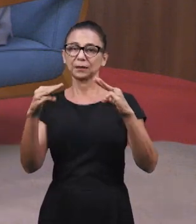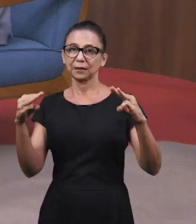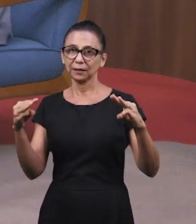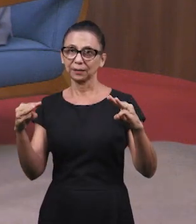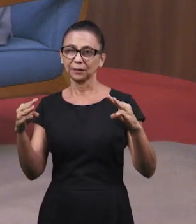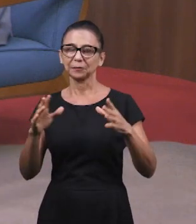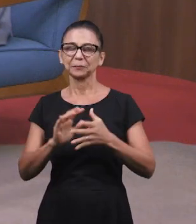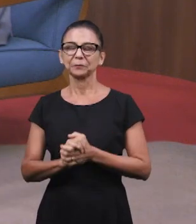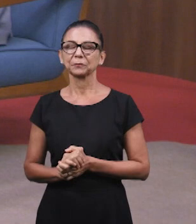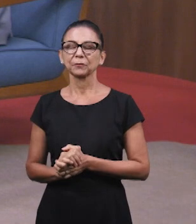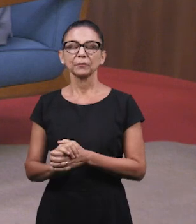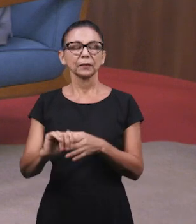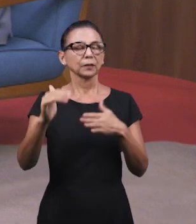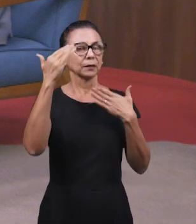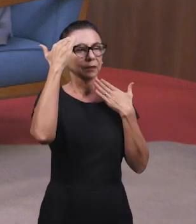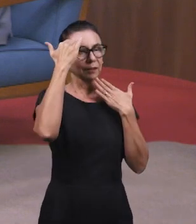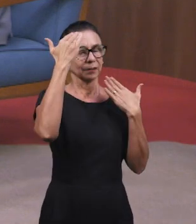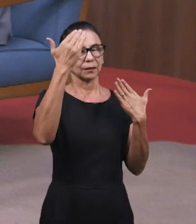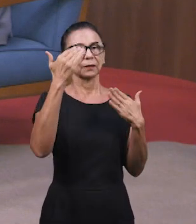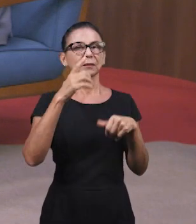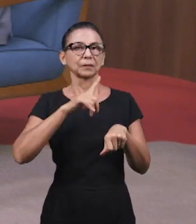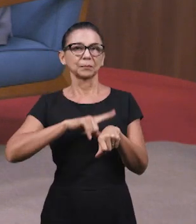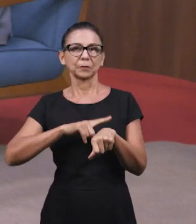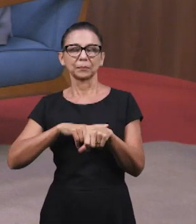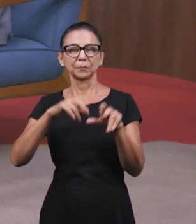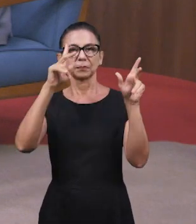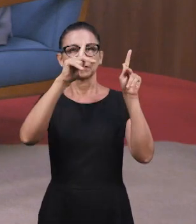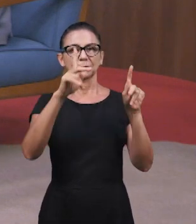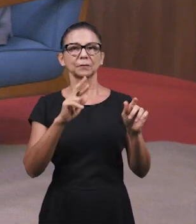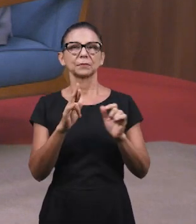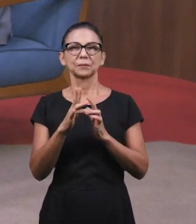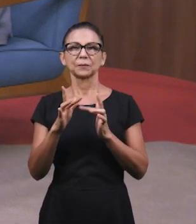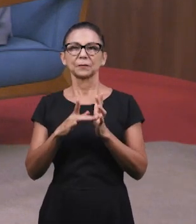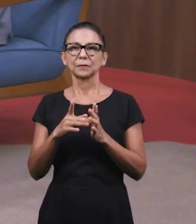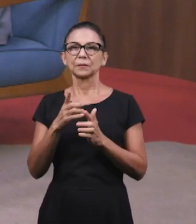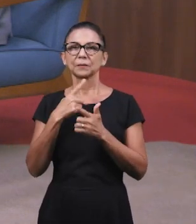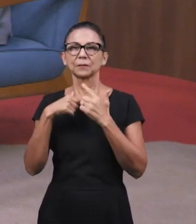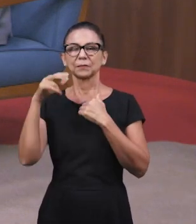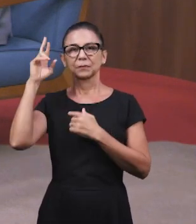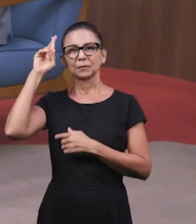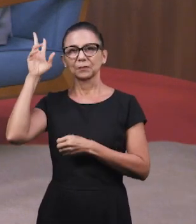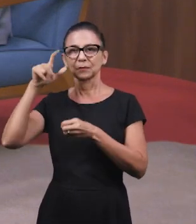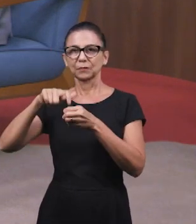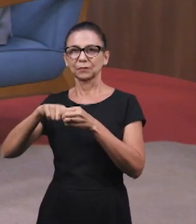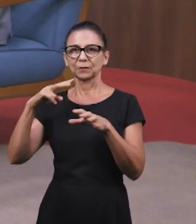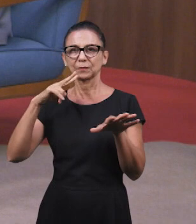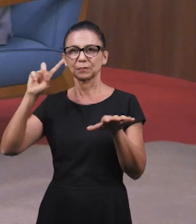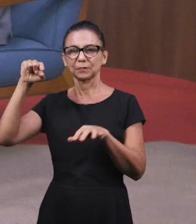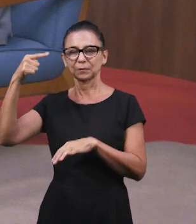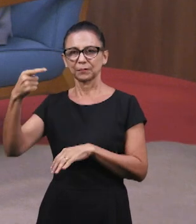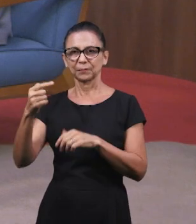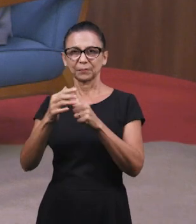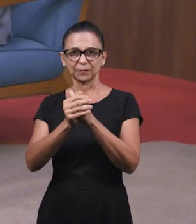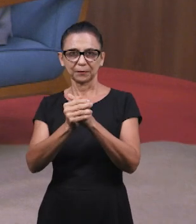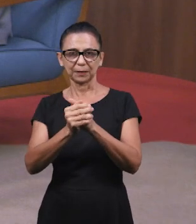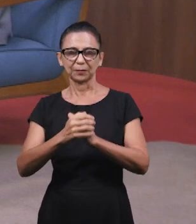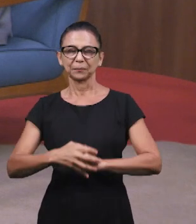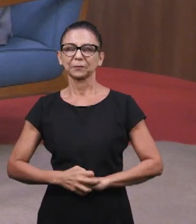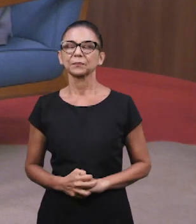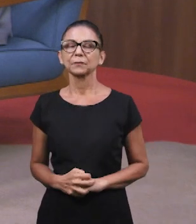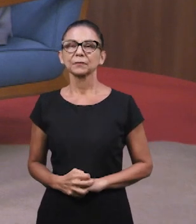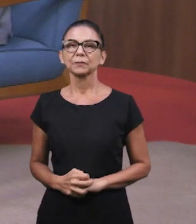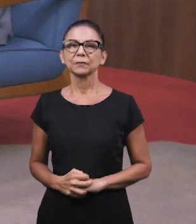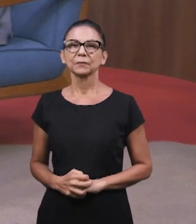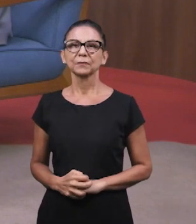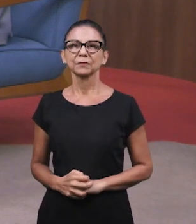Sergio, je vous remercie de ce moment que nous sommes ici. La paix du Seigneur, si Dieu veut, à la prochaine semaine. Amen, la paix du Seigneur. Très bien,